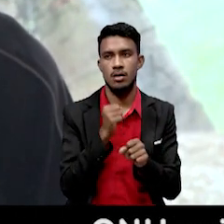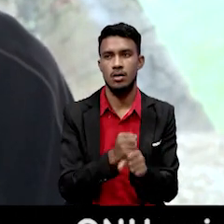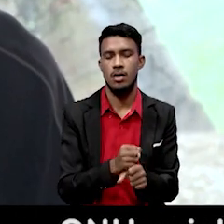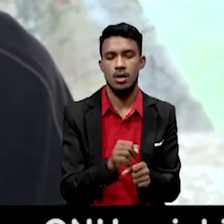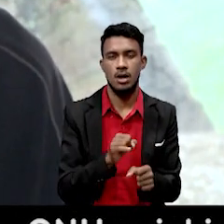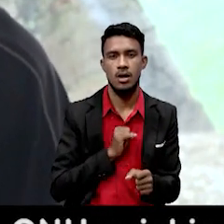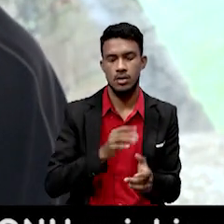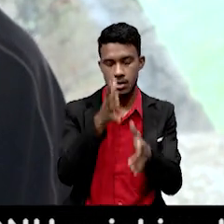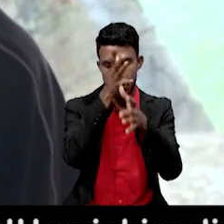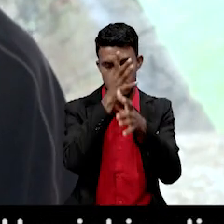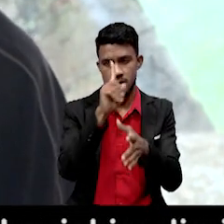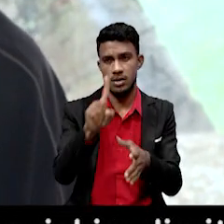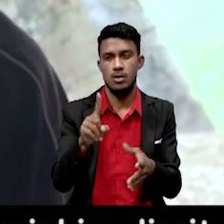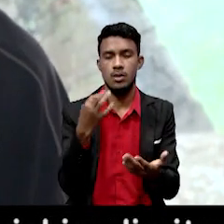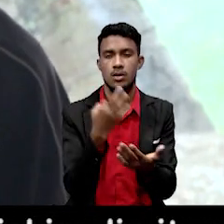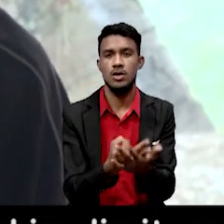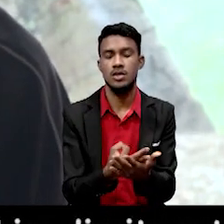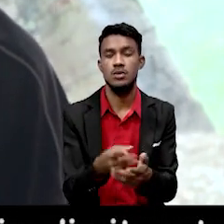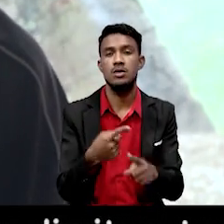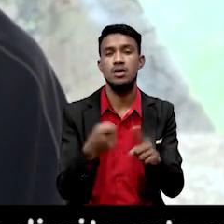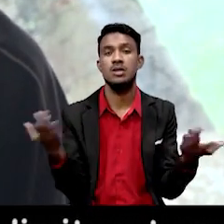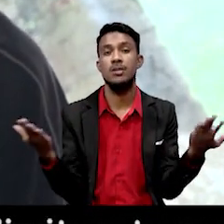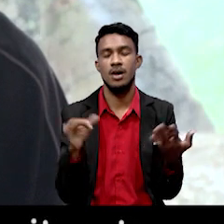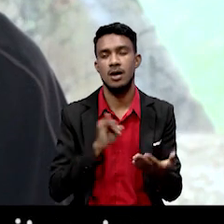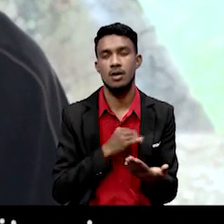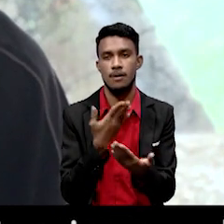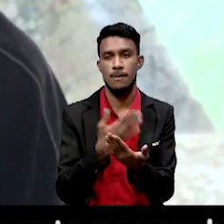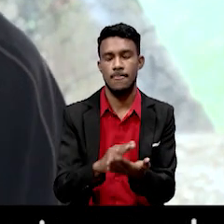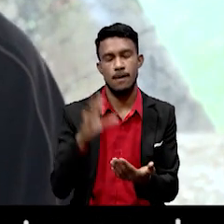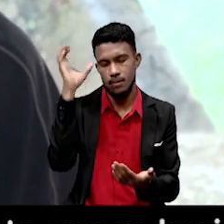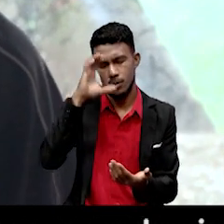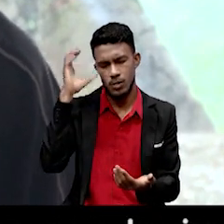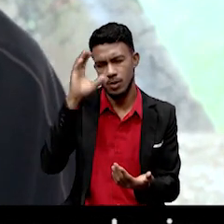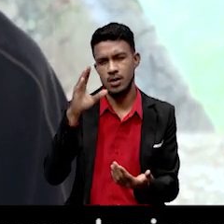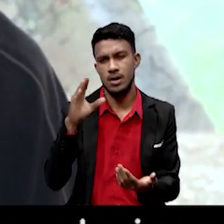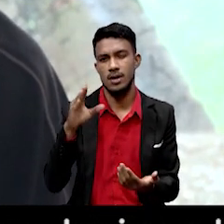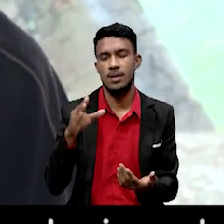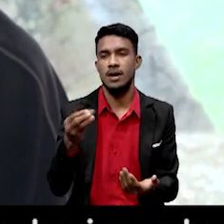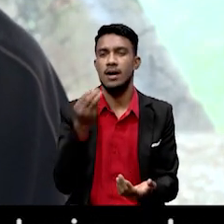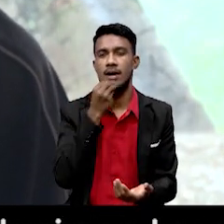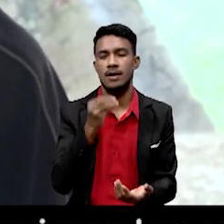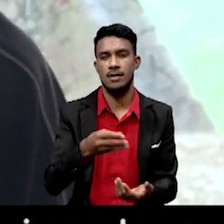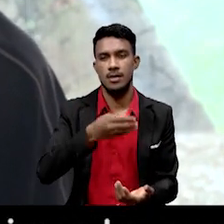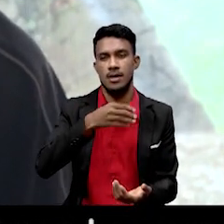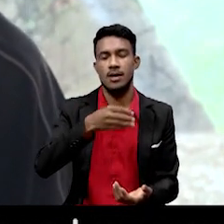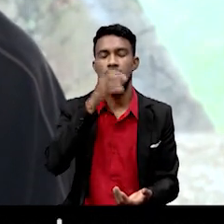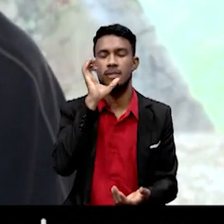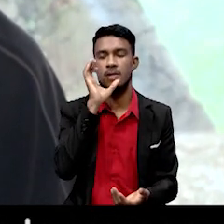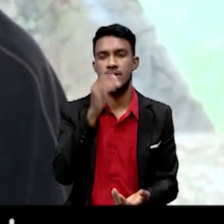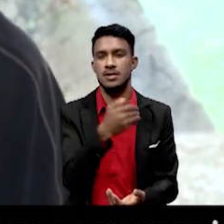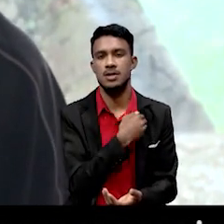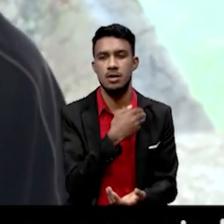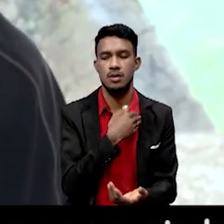sirene kosan mas ne bawa tola au noan sira babu kaidene lur mai han he muri sidau